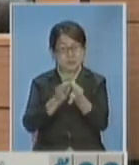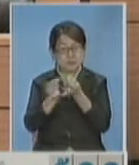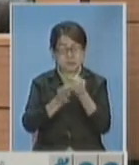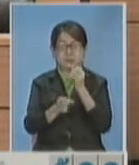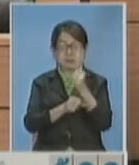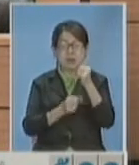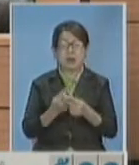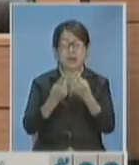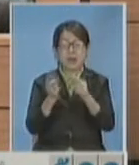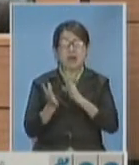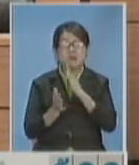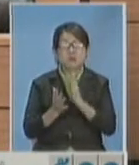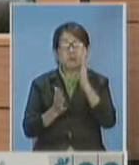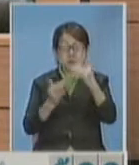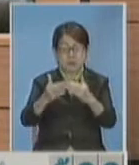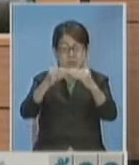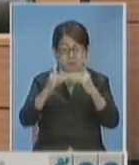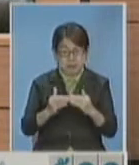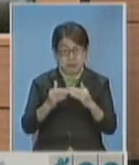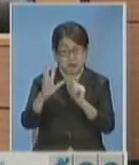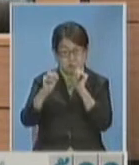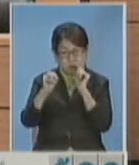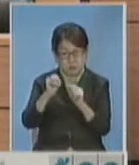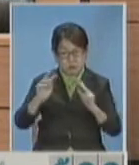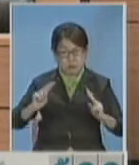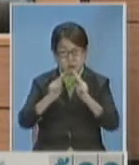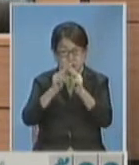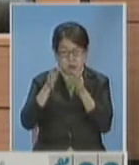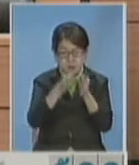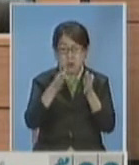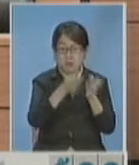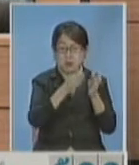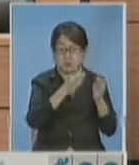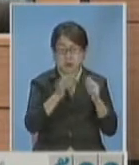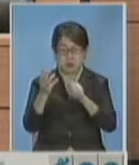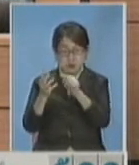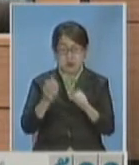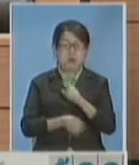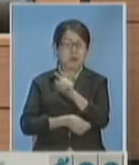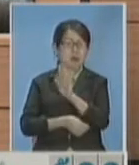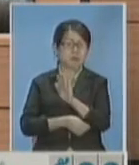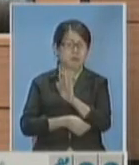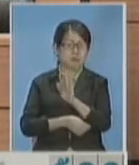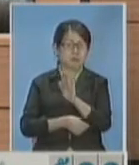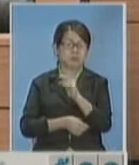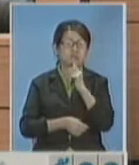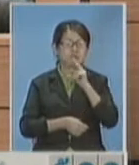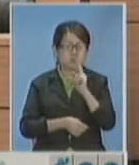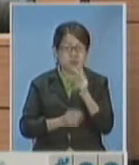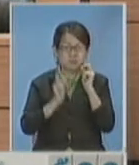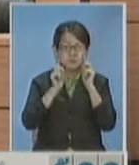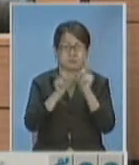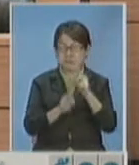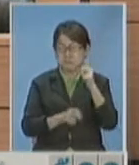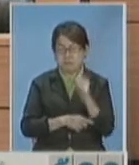ถ้าถึงเวลาที่ไปถึงมาตราที่เกี่ยวพันกับกระทรวงหรือหน่วยงานนั้นโดยตรงท่านจะไม่อนุญาตให้พูดในประเด็นซ้